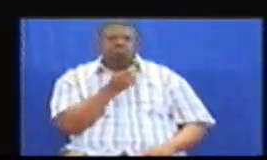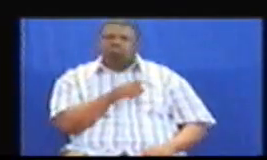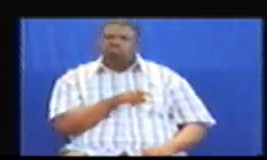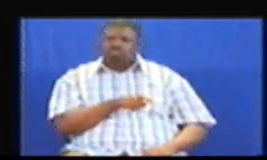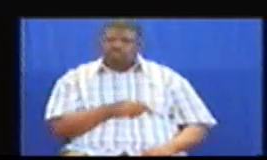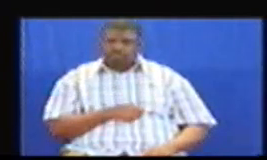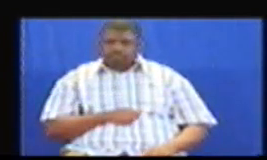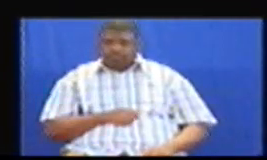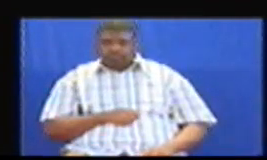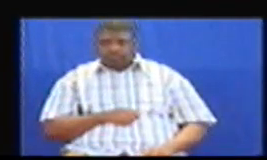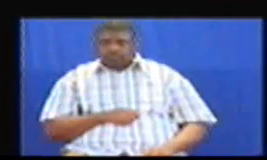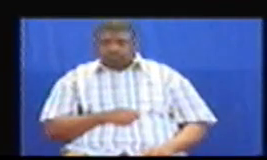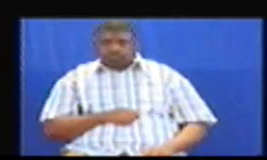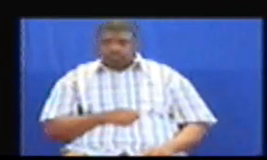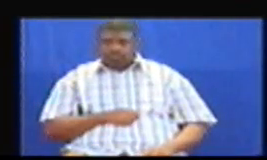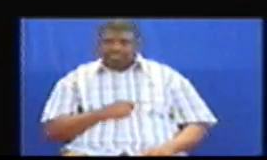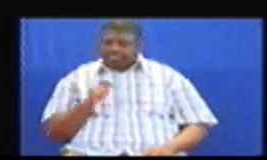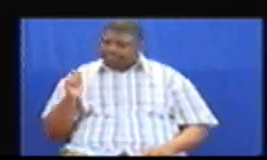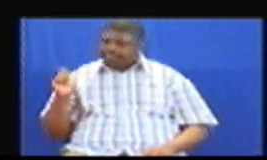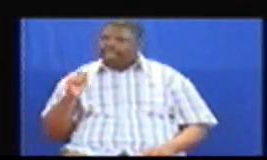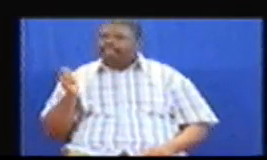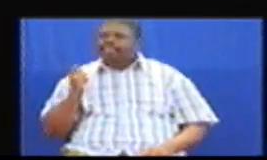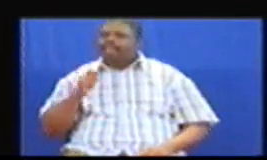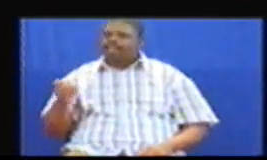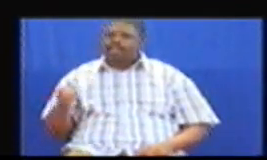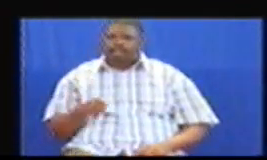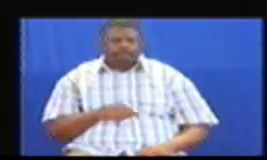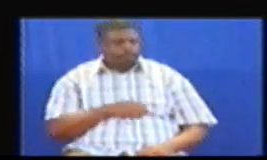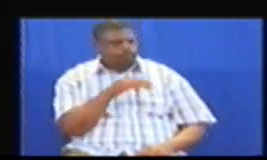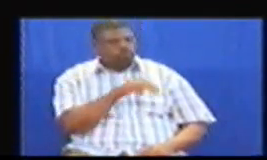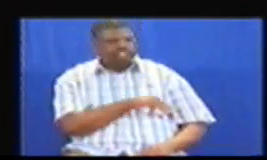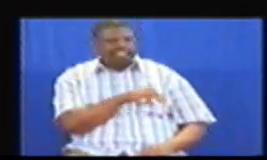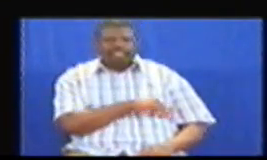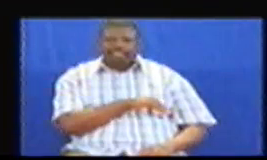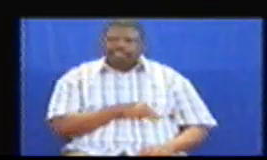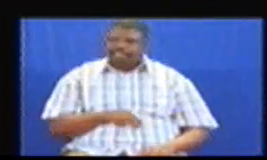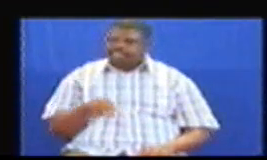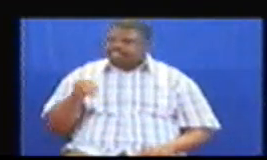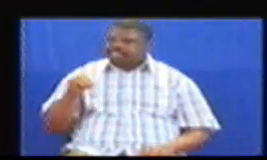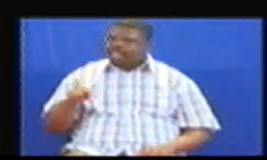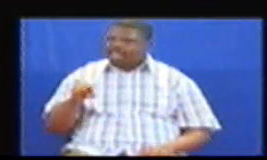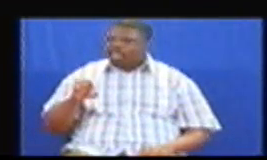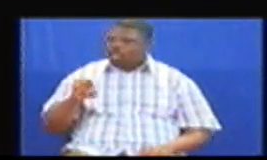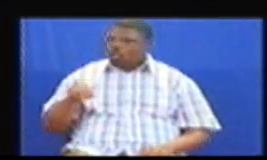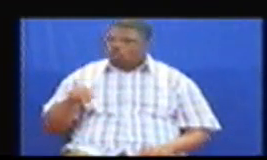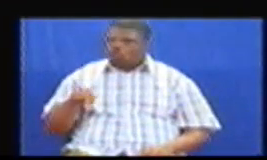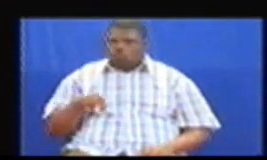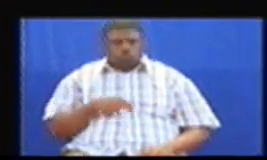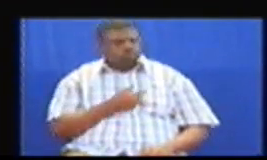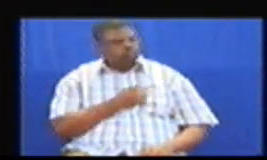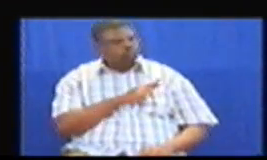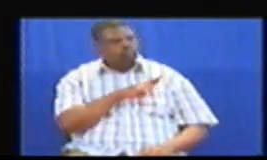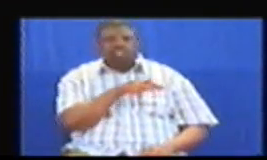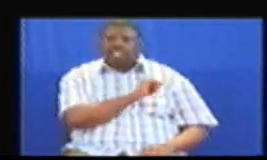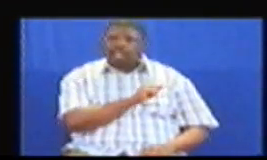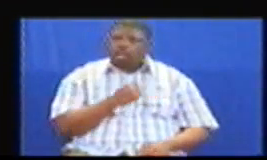Verde, Kenya, Mauritius, Senegal, Tunisia na